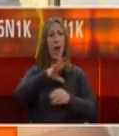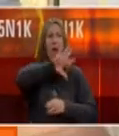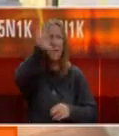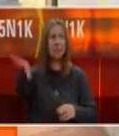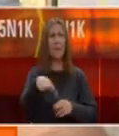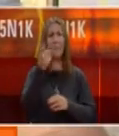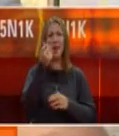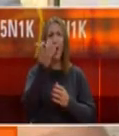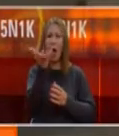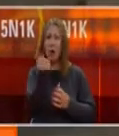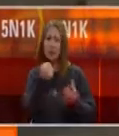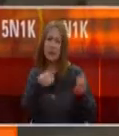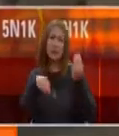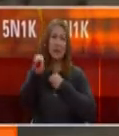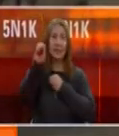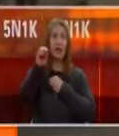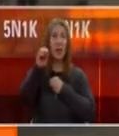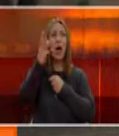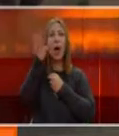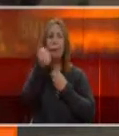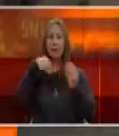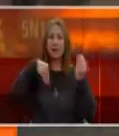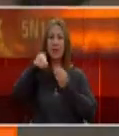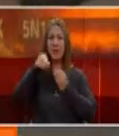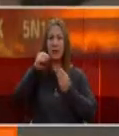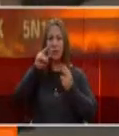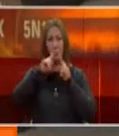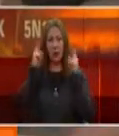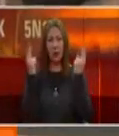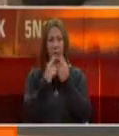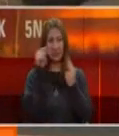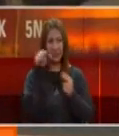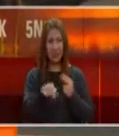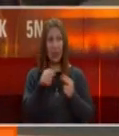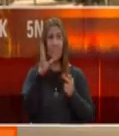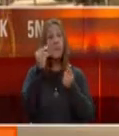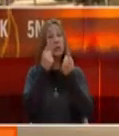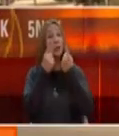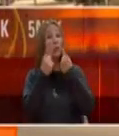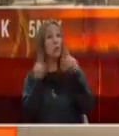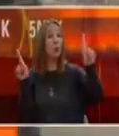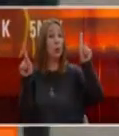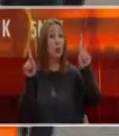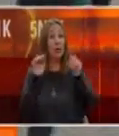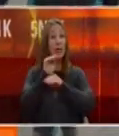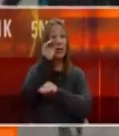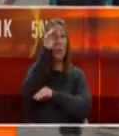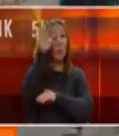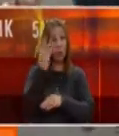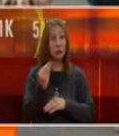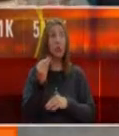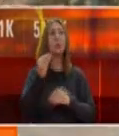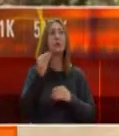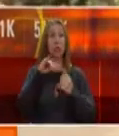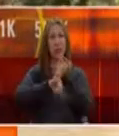ile alınıp satıldığı, alınıp satılan bir metaya dönüştü dünyamızda başka türlü bir yaşamı mümkün kılmak